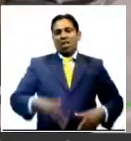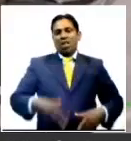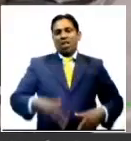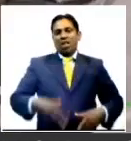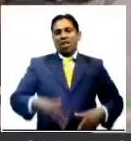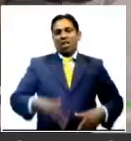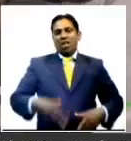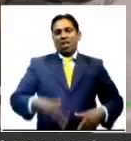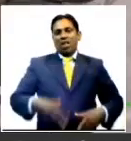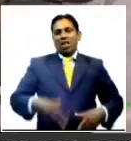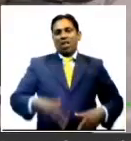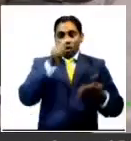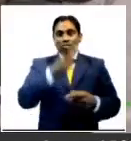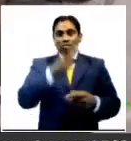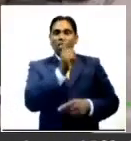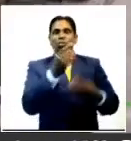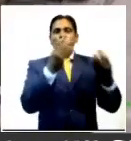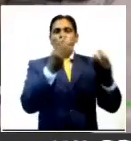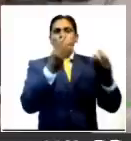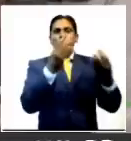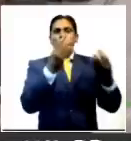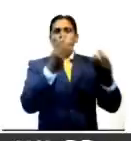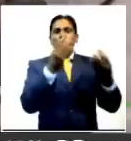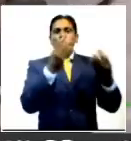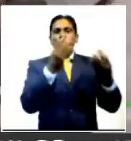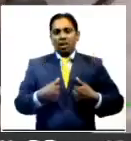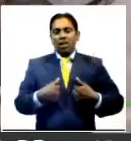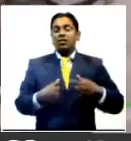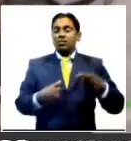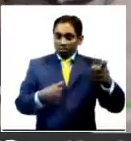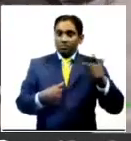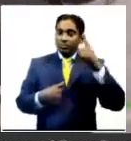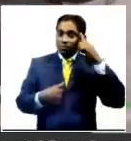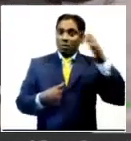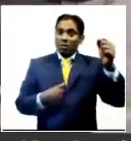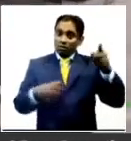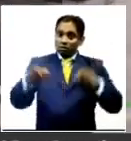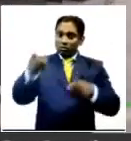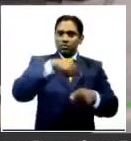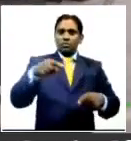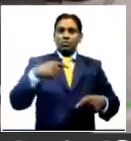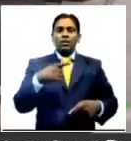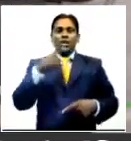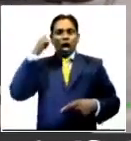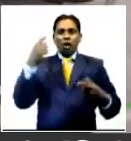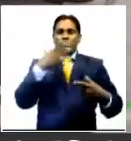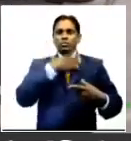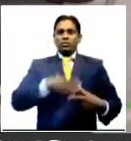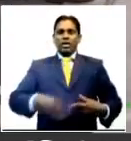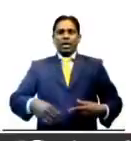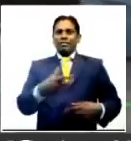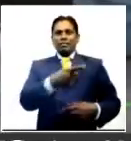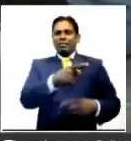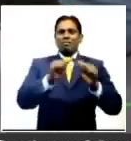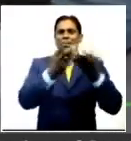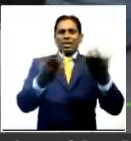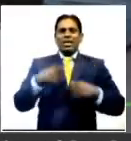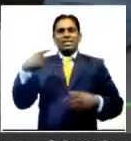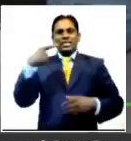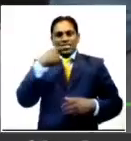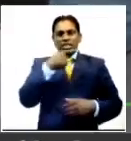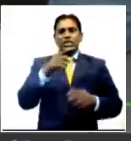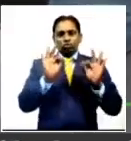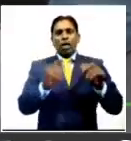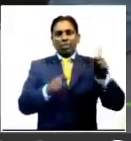තමයි මේ ආණ්ඩුවේ තියෙන ෆේල් ඒ නිසා මතක තියාගන්න සාටක දාලා තමුන්නාසල උතර ලෑස්තිලා ඉන්න දතකට මතකර ලෑස්තිලා ඉන්න තමුන්නාසල අපට